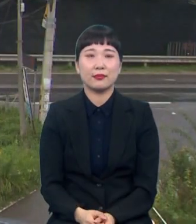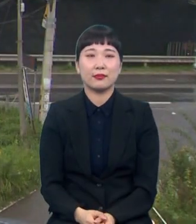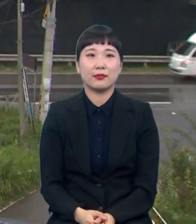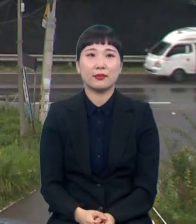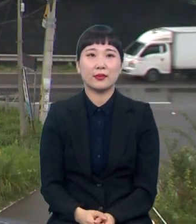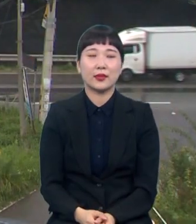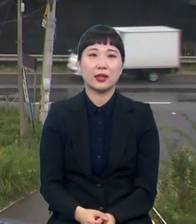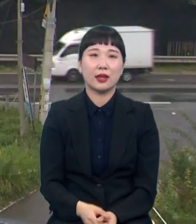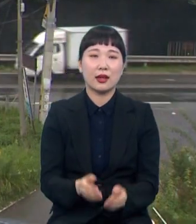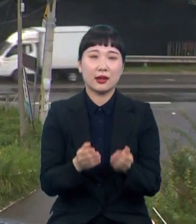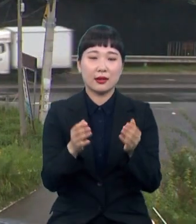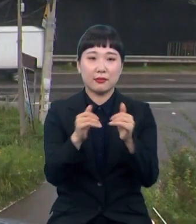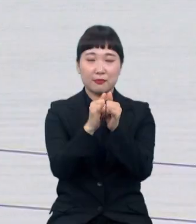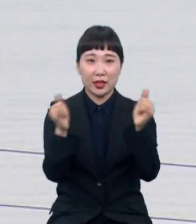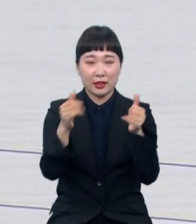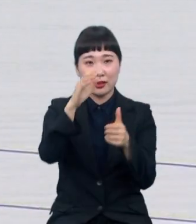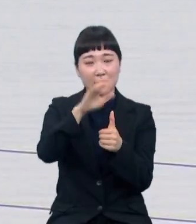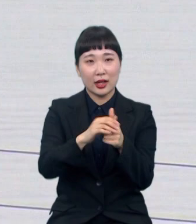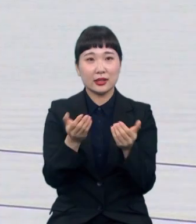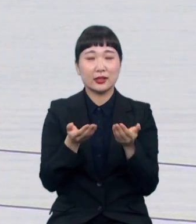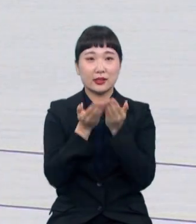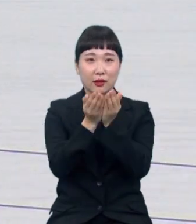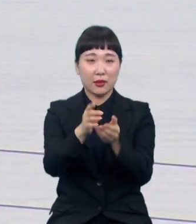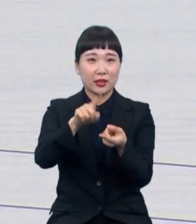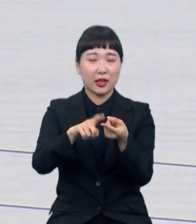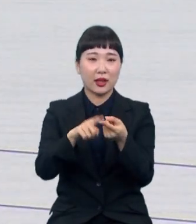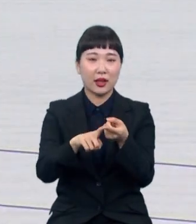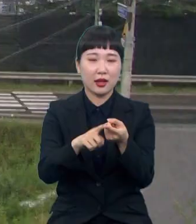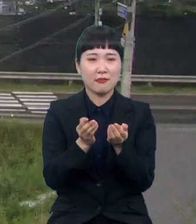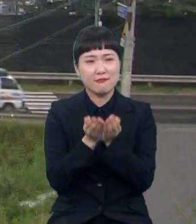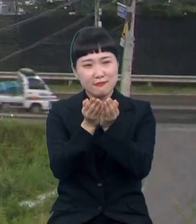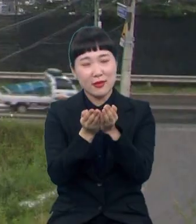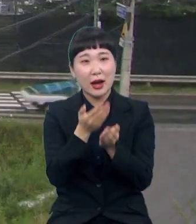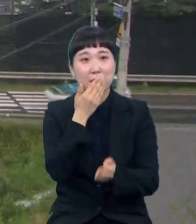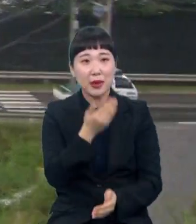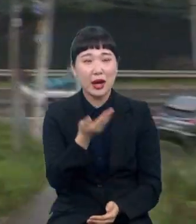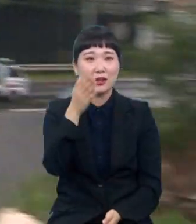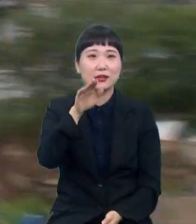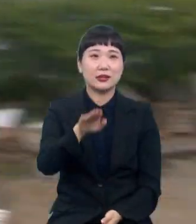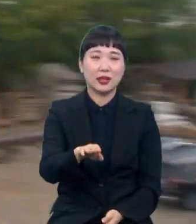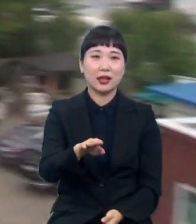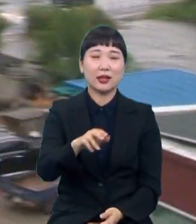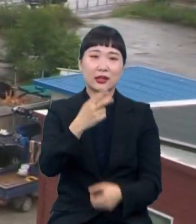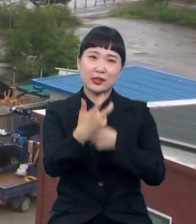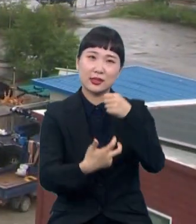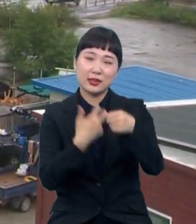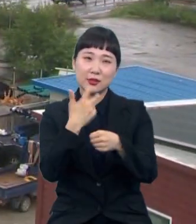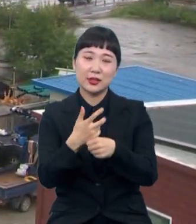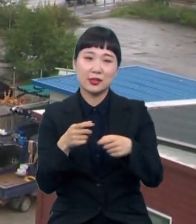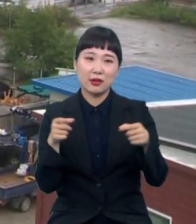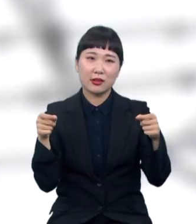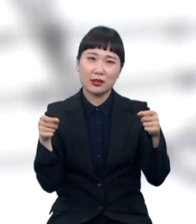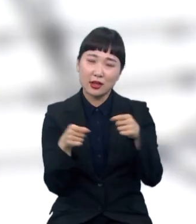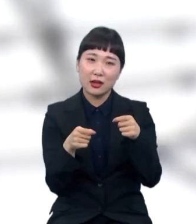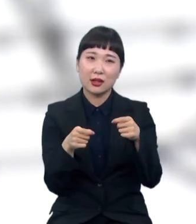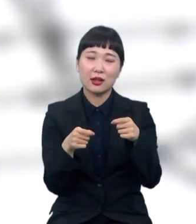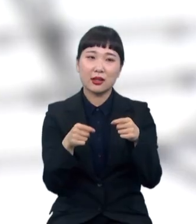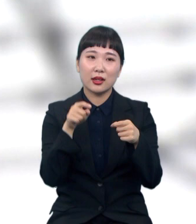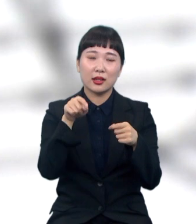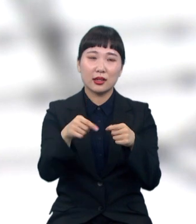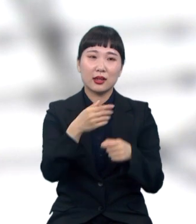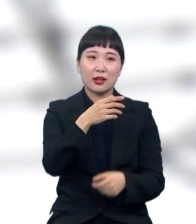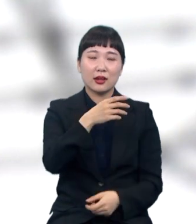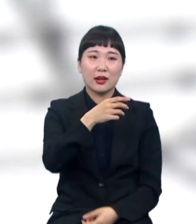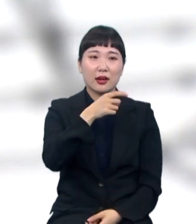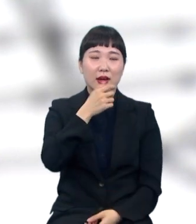민간 선박의 항행이 가능하지만 군사적 문제로 정전협정 이후 70년 가까이 접근할 수 없는 한강